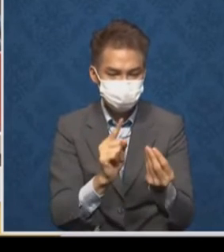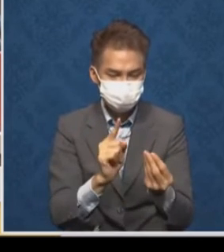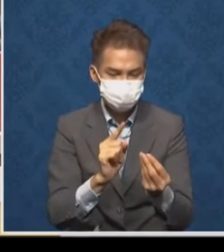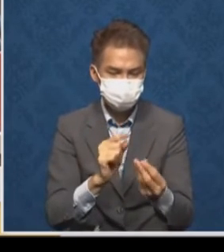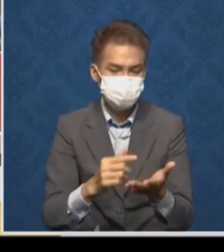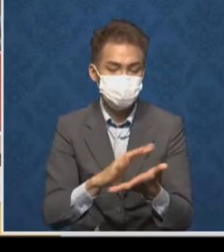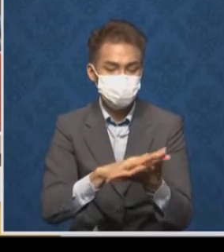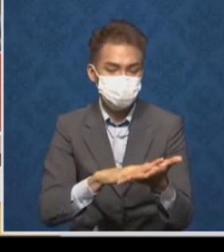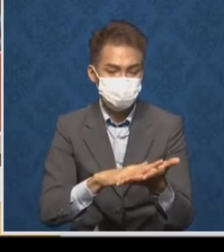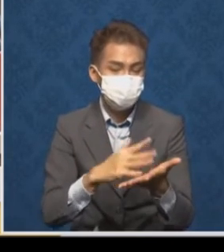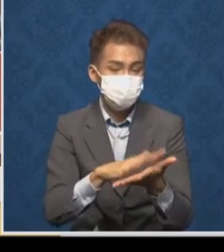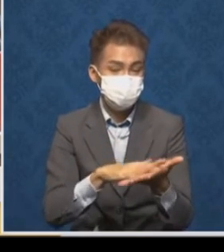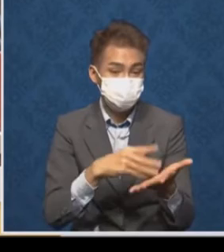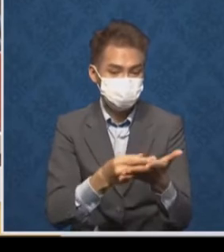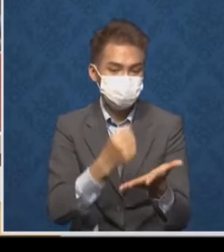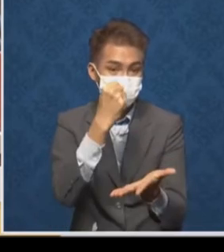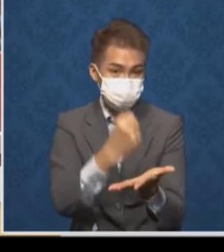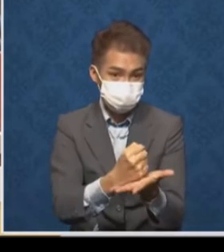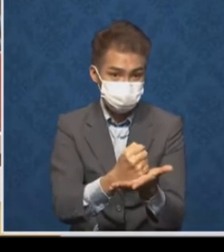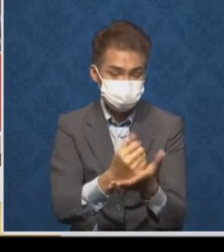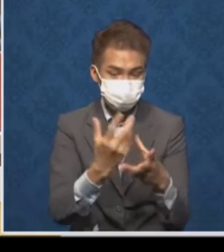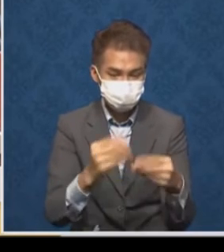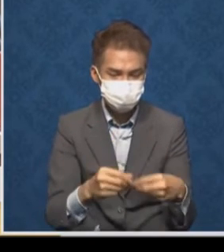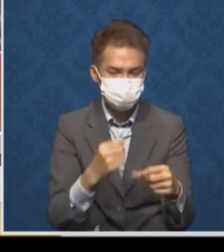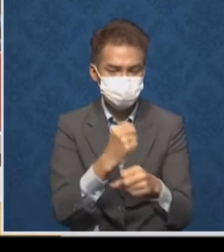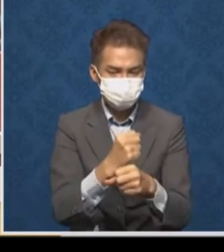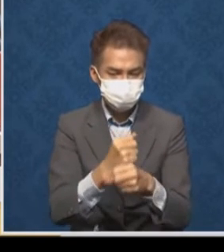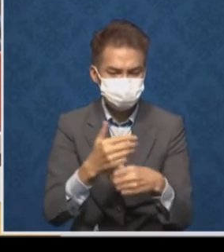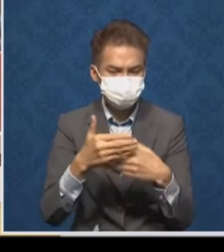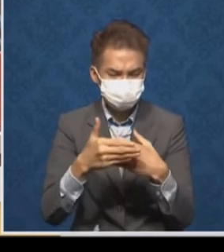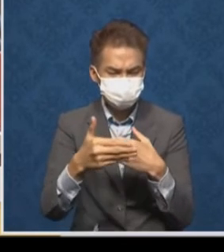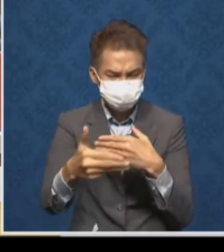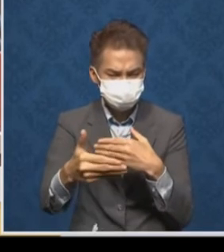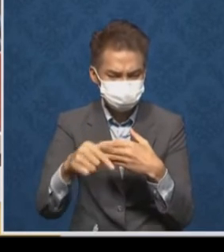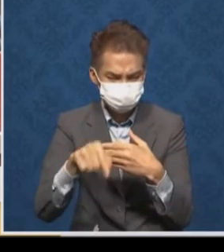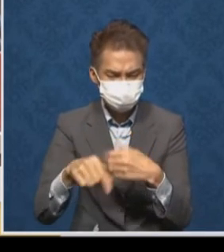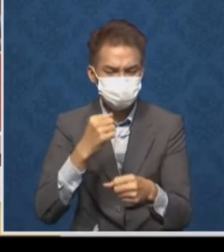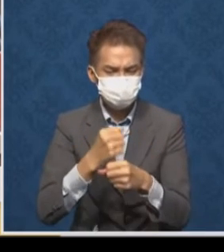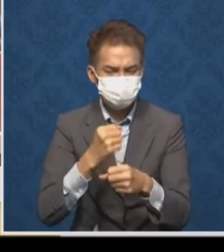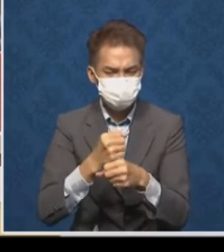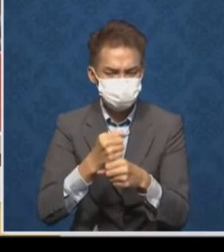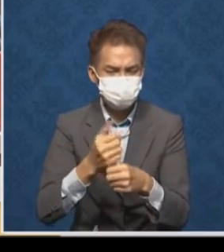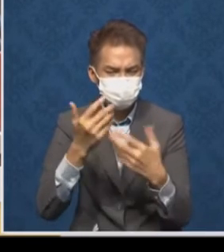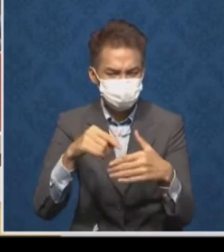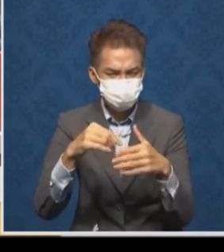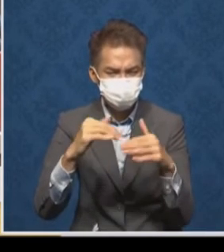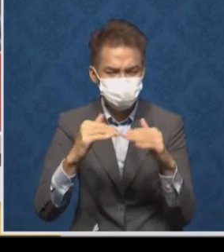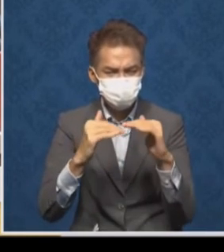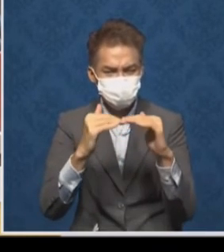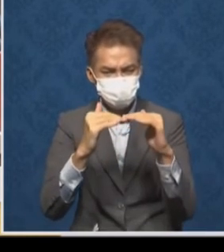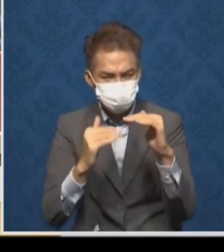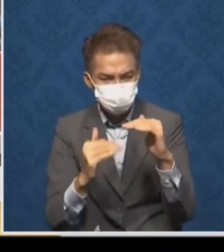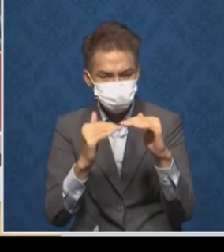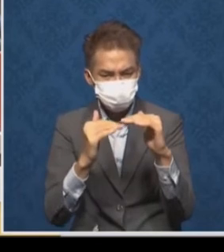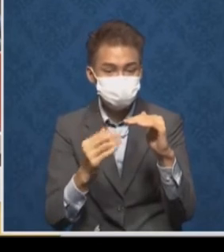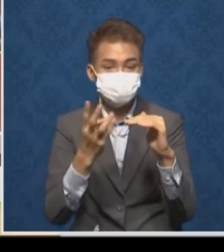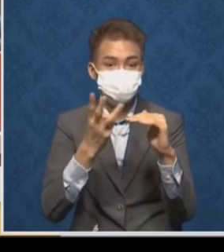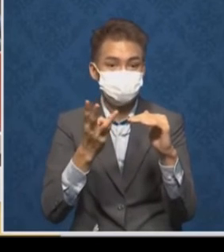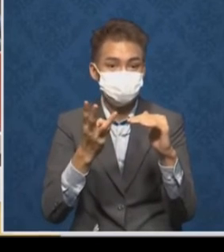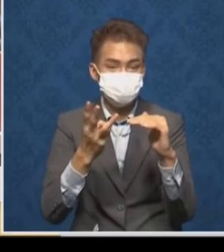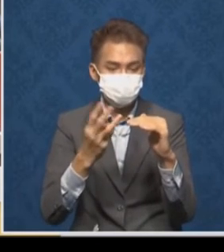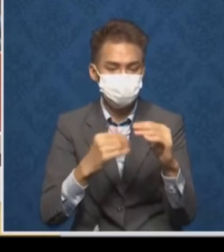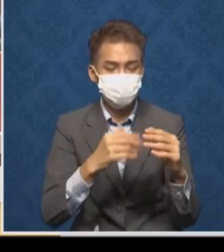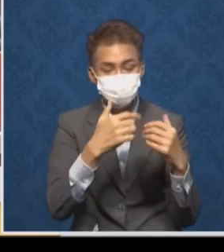ใบอนุญาตนะครับก็เร่งดำเนินการนะครับจนปัจจุบันนี้นะครับพื้นที่ดังกล่าวเนี่ยมีการทรุดตัวอีกนิดเดียวครับท่านประธานก็คือก่อสร้างม